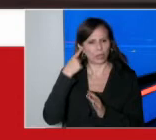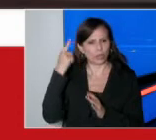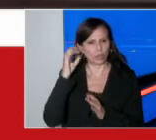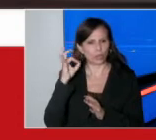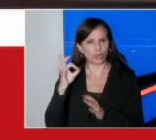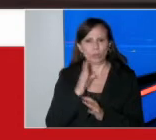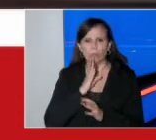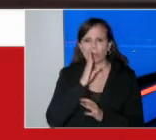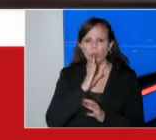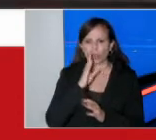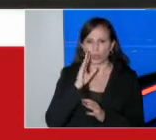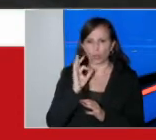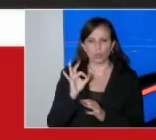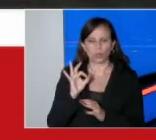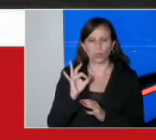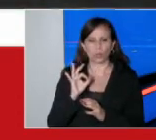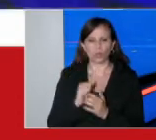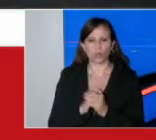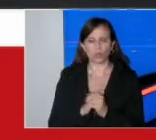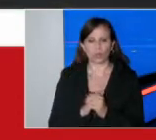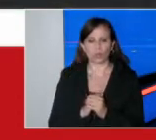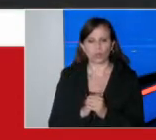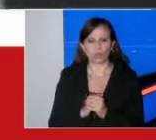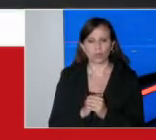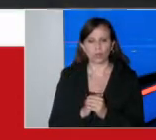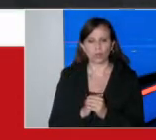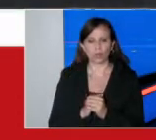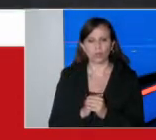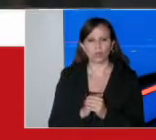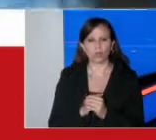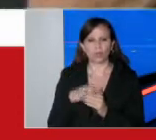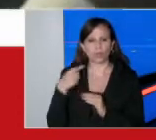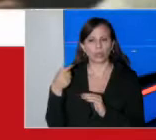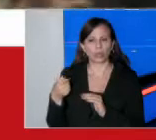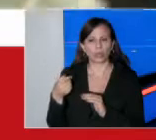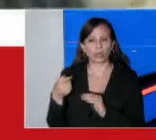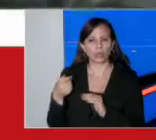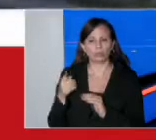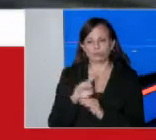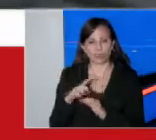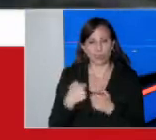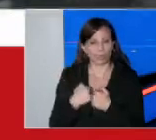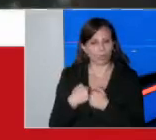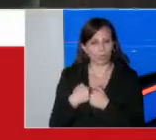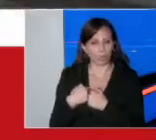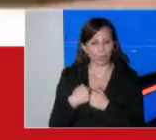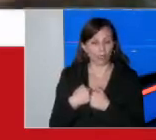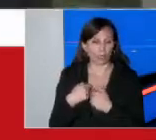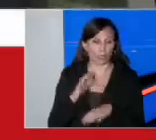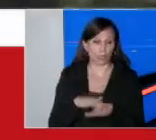מאוד בעייתיות מבחינתה של הקהילה היהודית כאן. בראש ובראשונה הוא לא מתמודד לתפקיד בתור